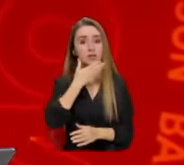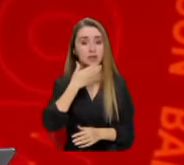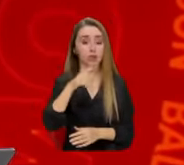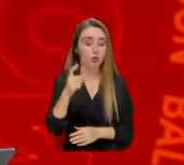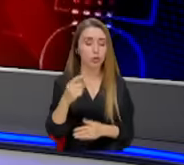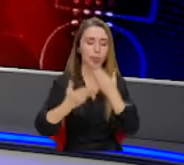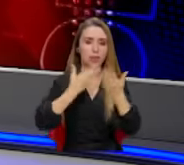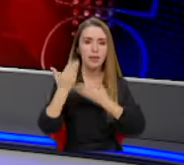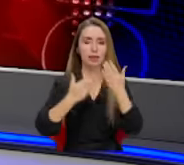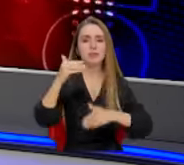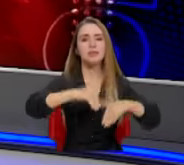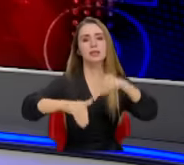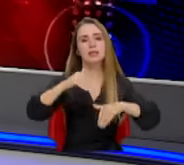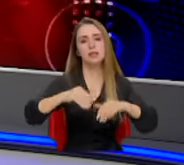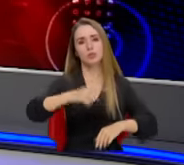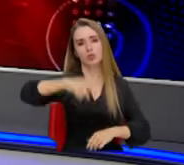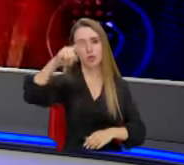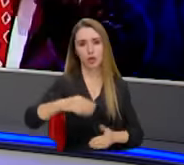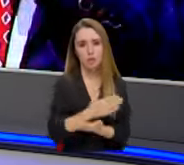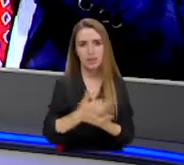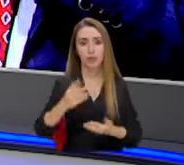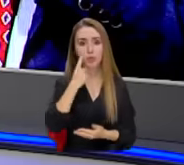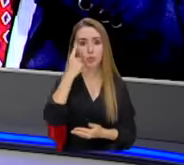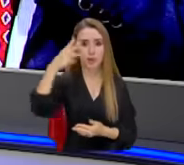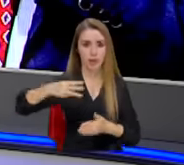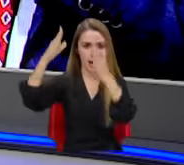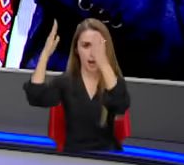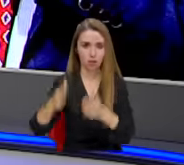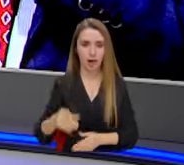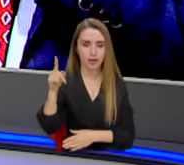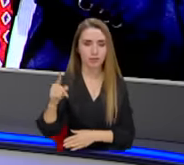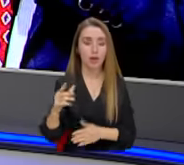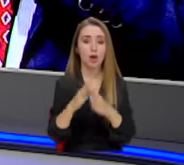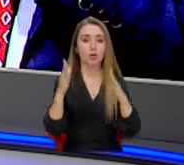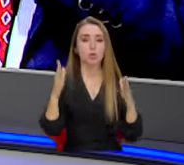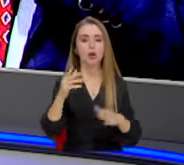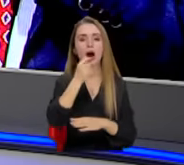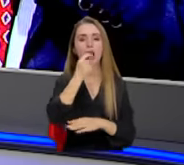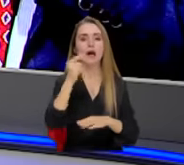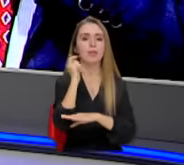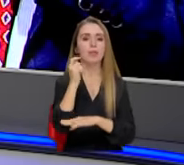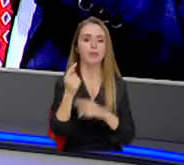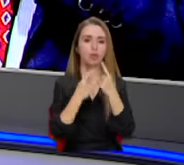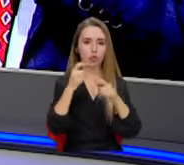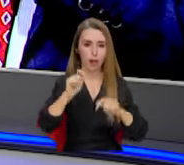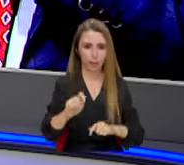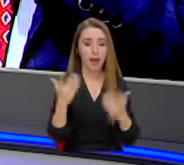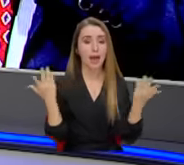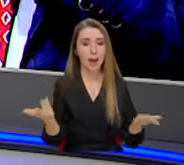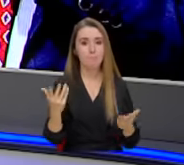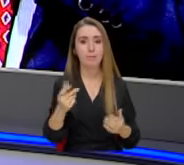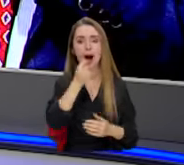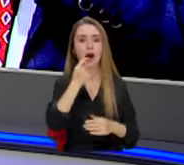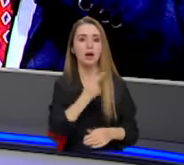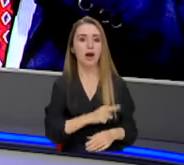da anlatırım. Seçim gündemiyle devam edelim. Cumhurbaşkanı Erdoğan Büyük Ankara mitinginde konuştu bugün. Hem Ankara